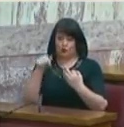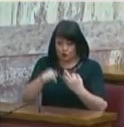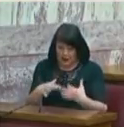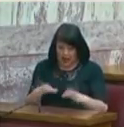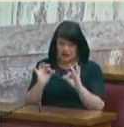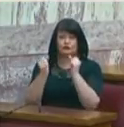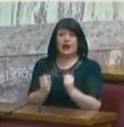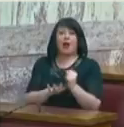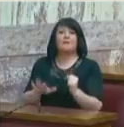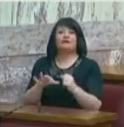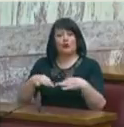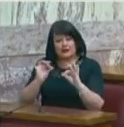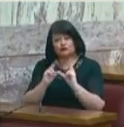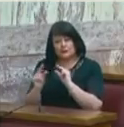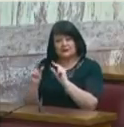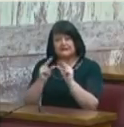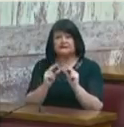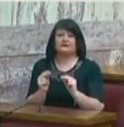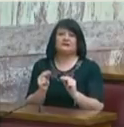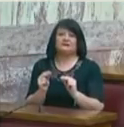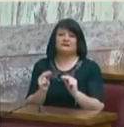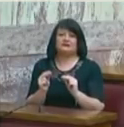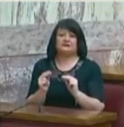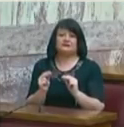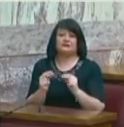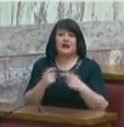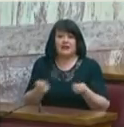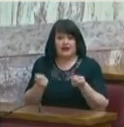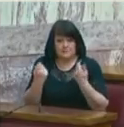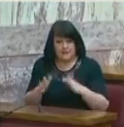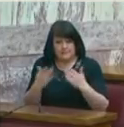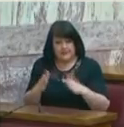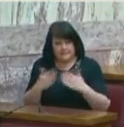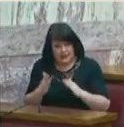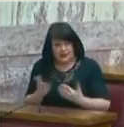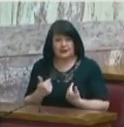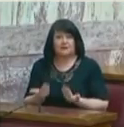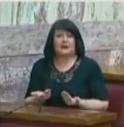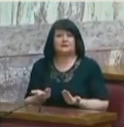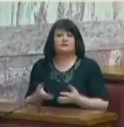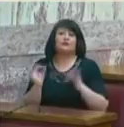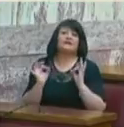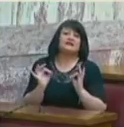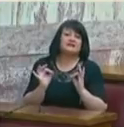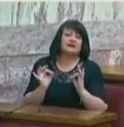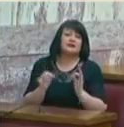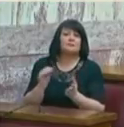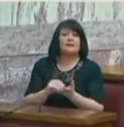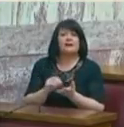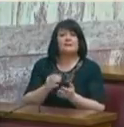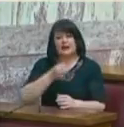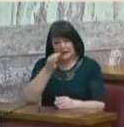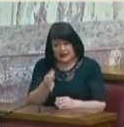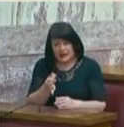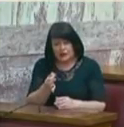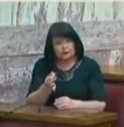οικονομία. Και αυτά είναι τα πεπραγμένα μας, που βεβαίως, επαναλαμβάνω, δεν